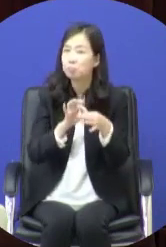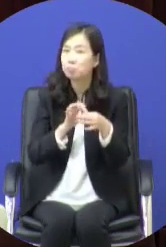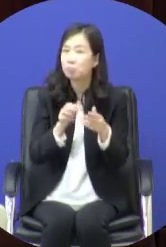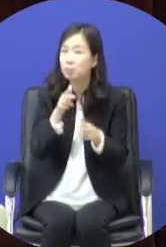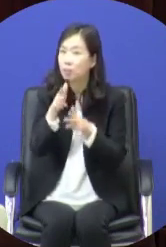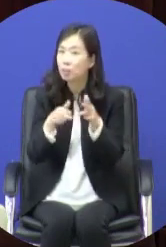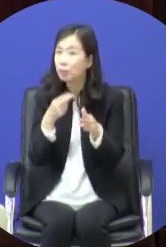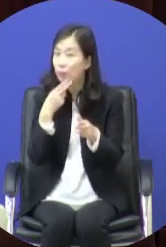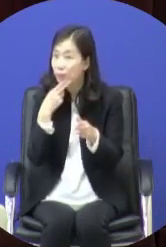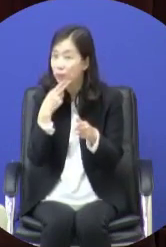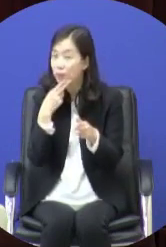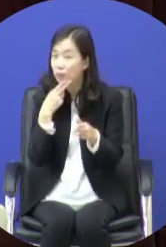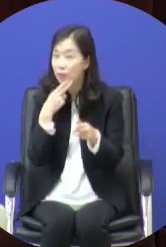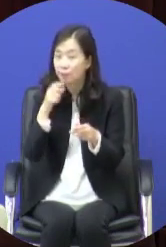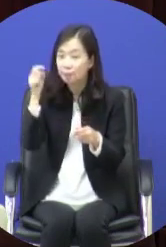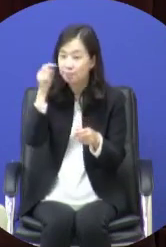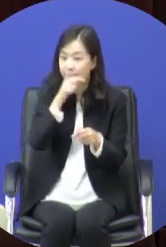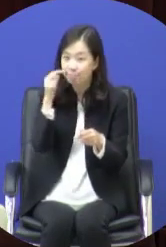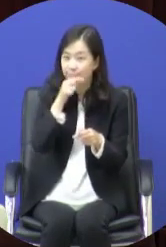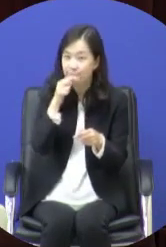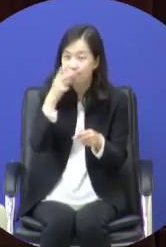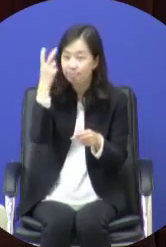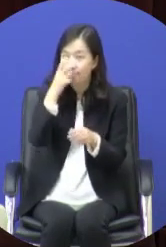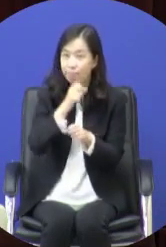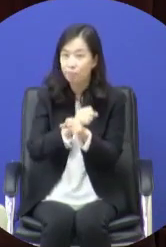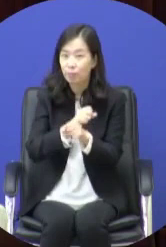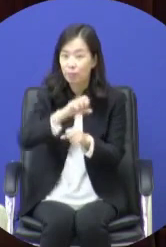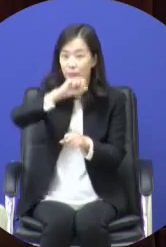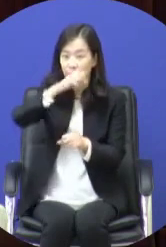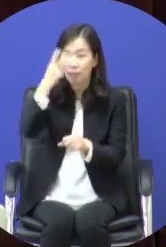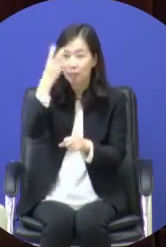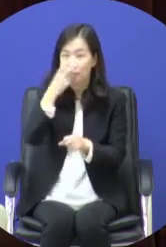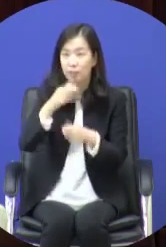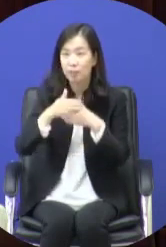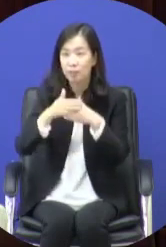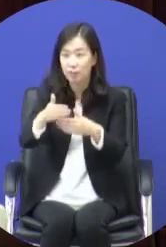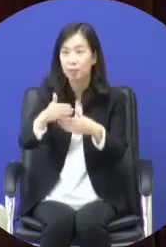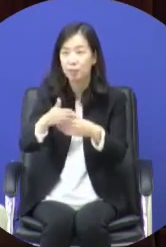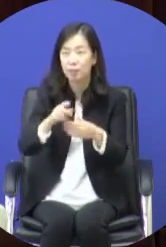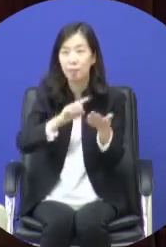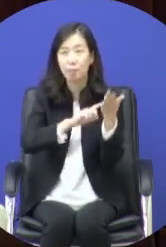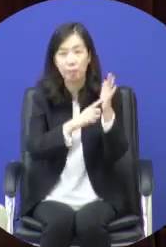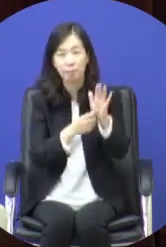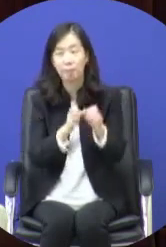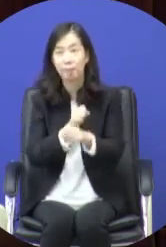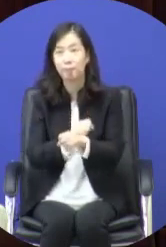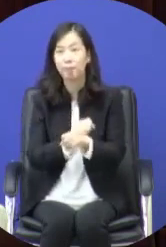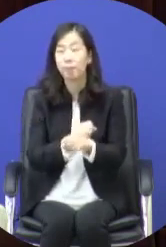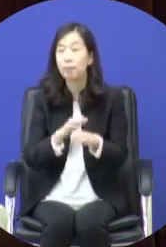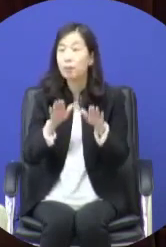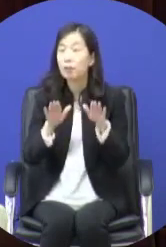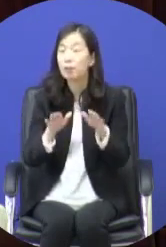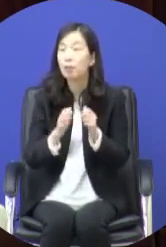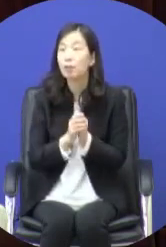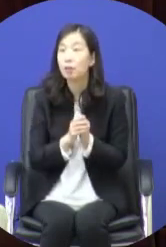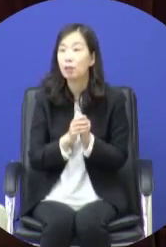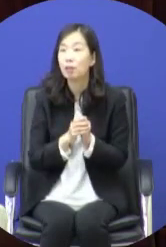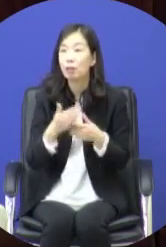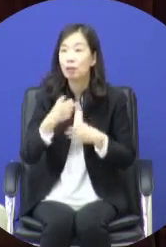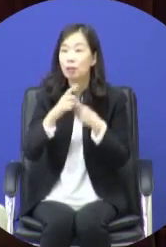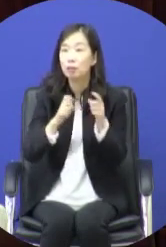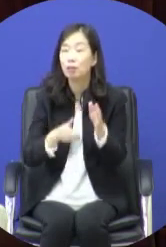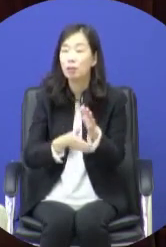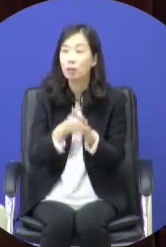사업이 없는지 철저하게 점검해서 예산 심사를 진행할 것을 밝힙니다. 현재